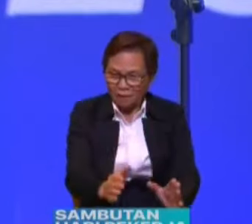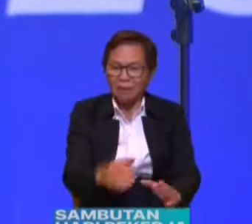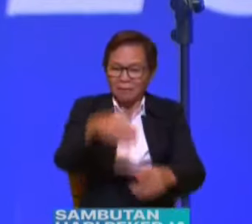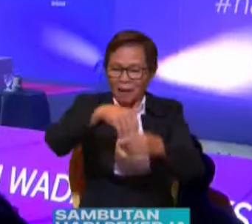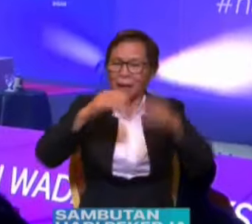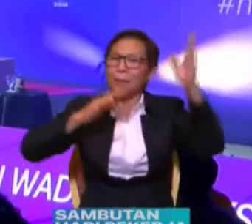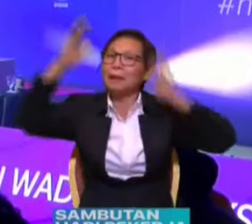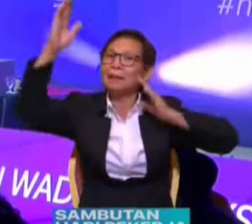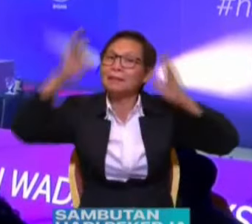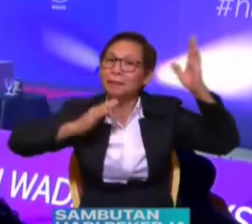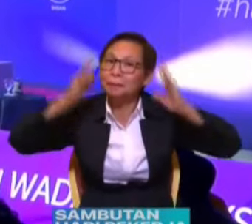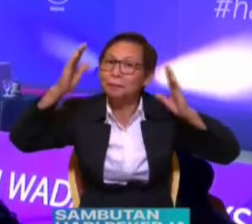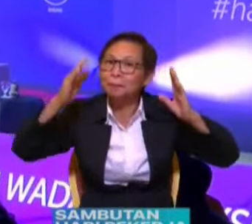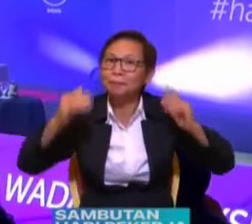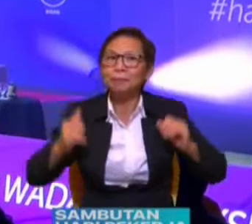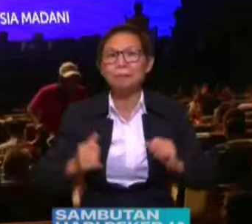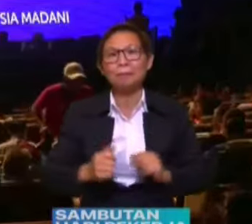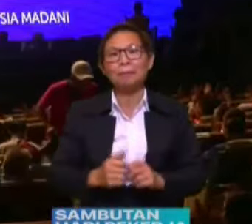kita.